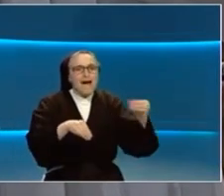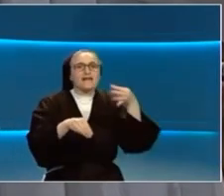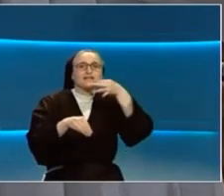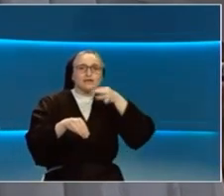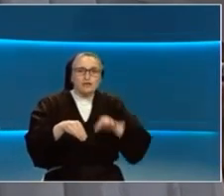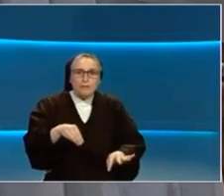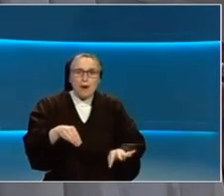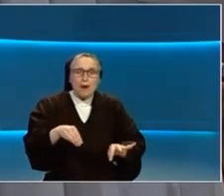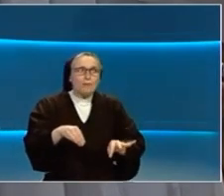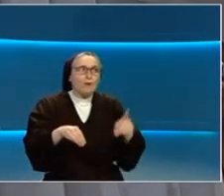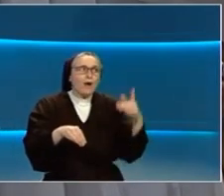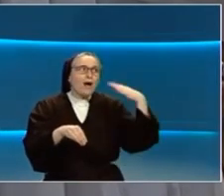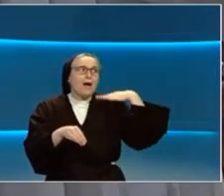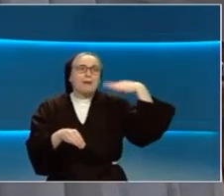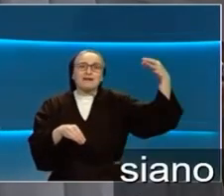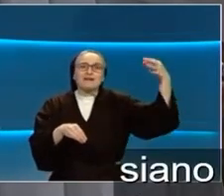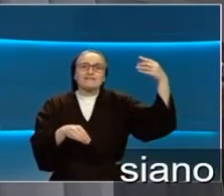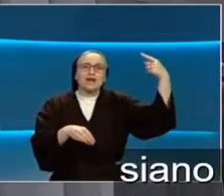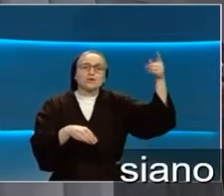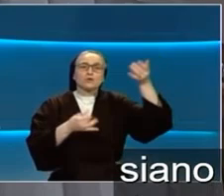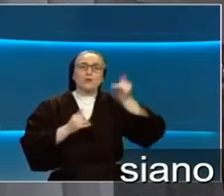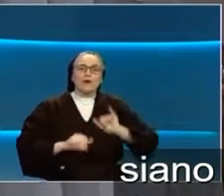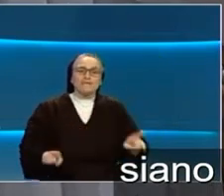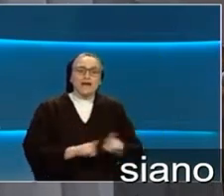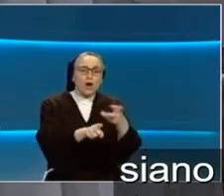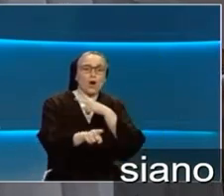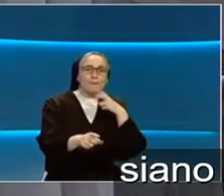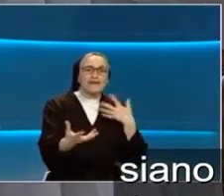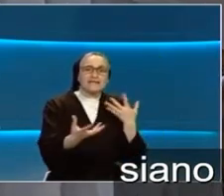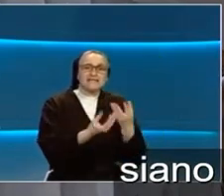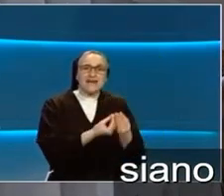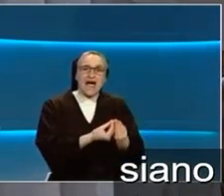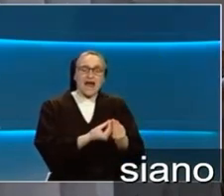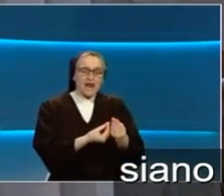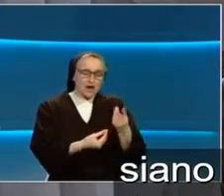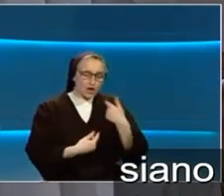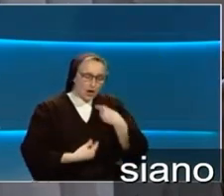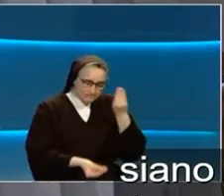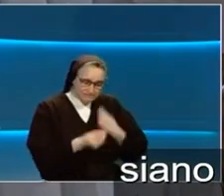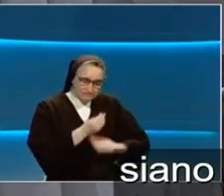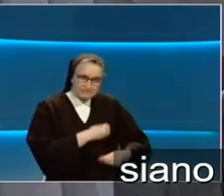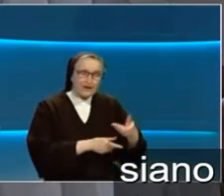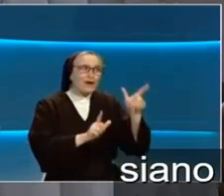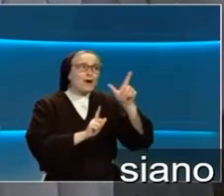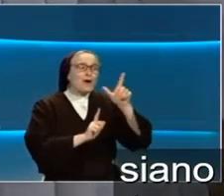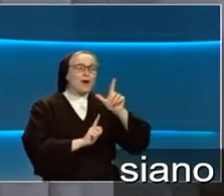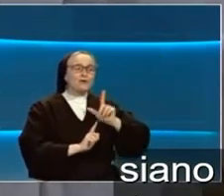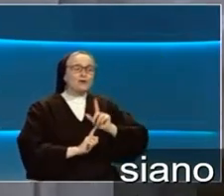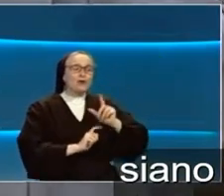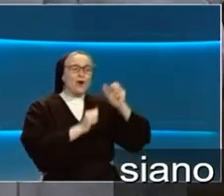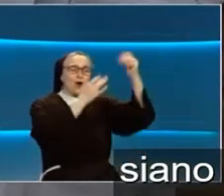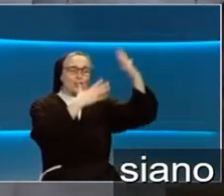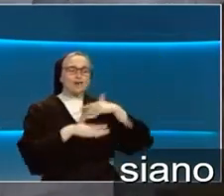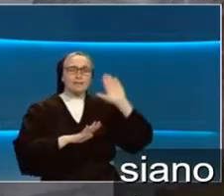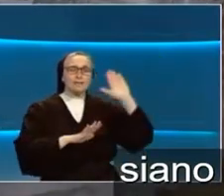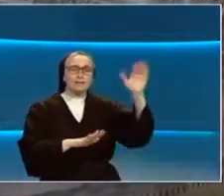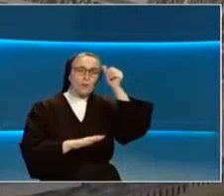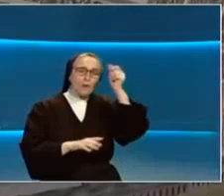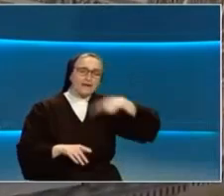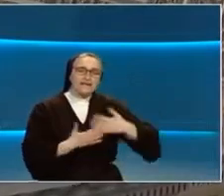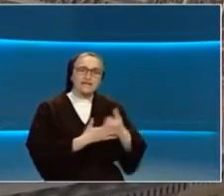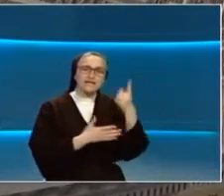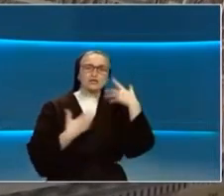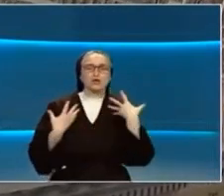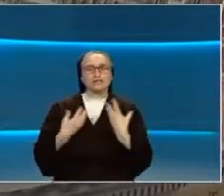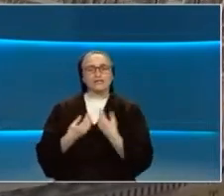tui partecipazione regenerentur, per Christum Dominum nostrum. Amen.